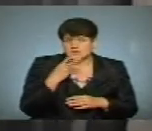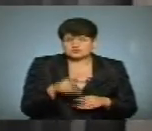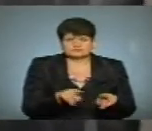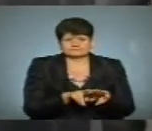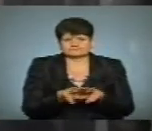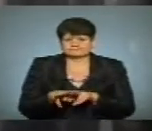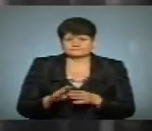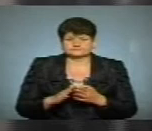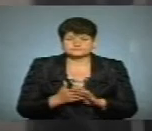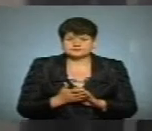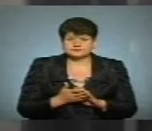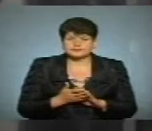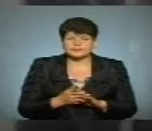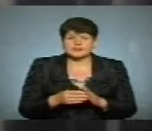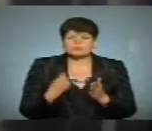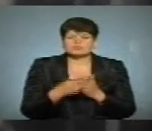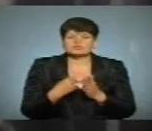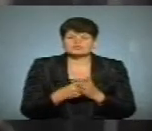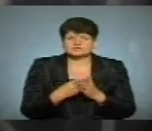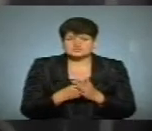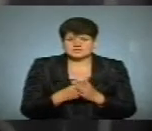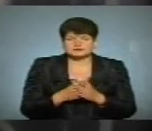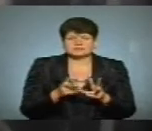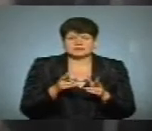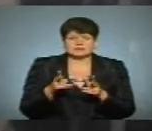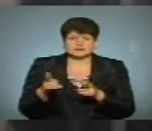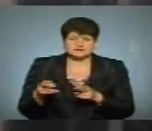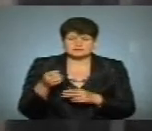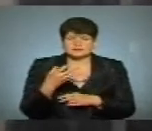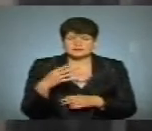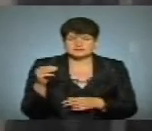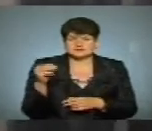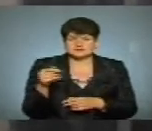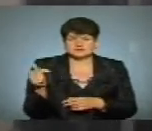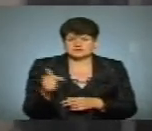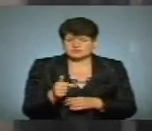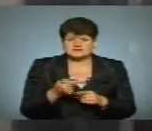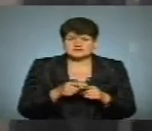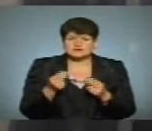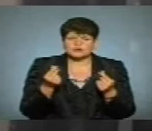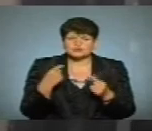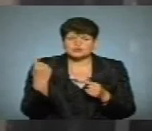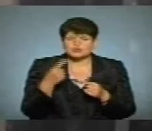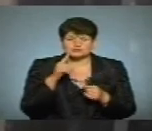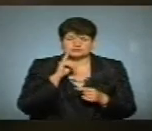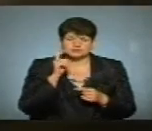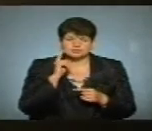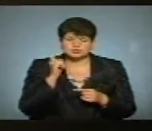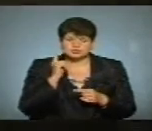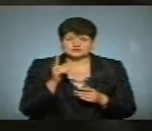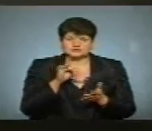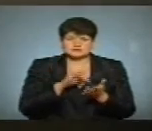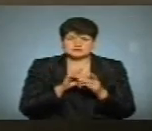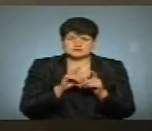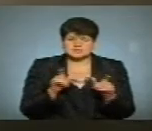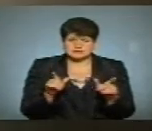паралель. Бюджет кліпу до реміксу повстанської пісні «УПА Машин Гвери» – 15 тисяч гривень. Це гроші обласного молодіжного методичного